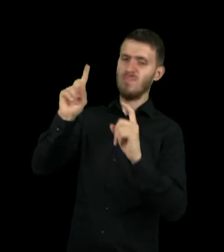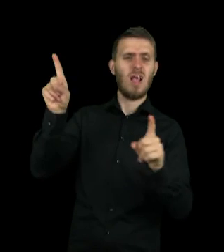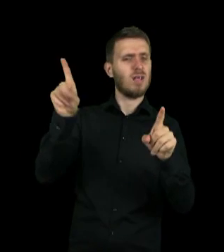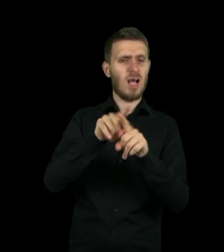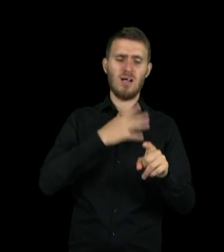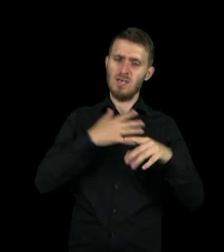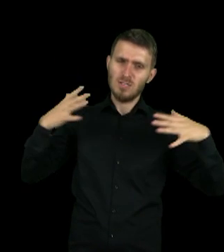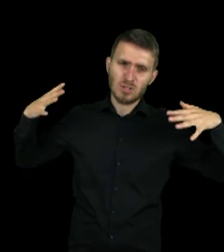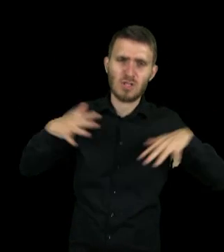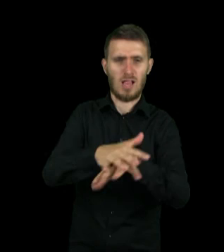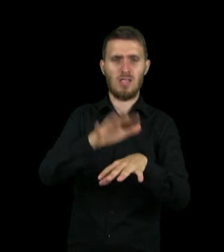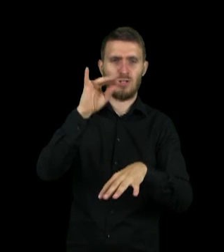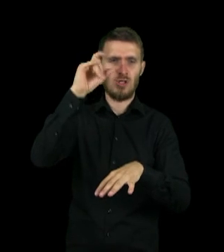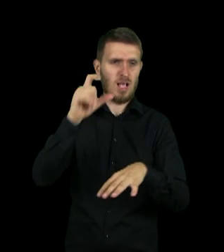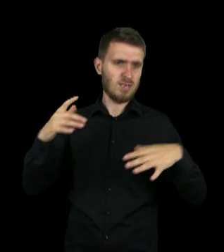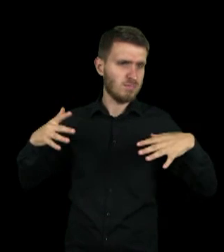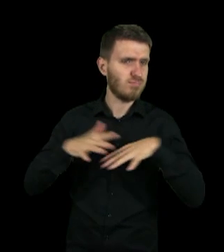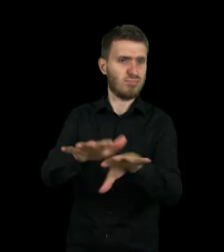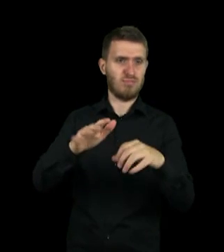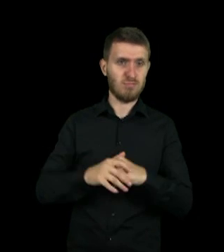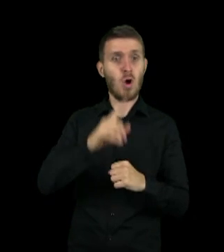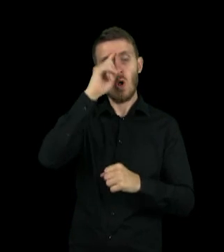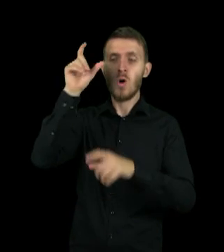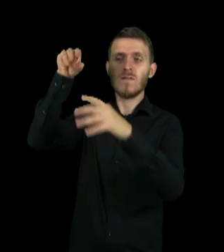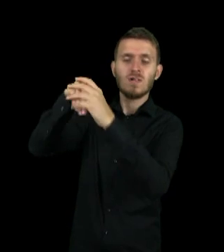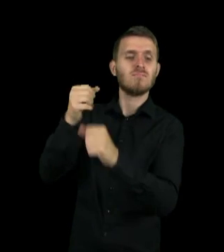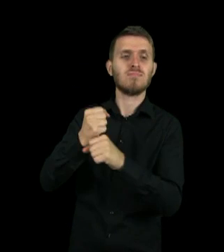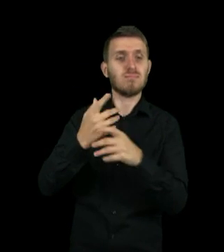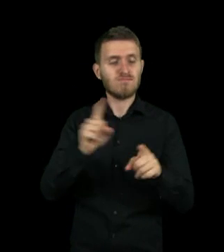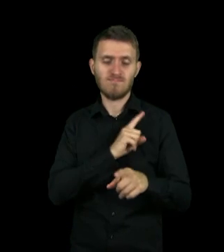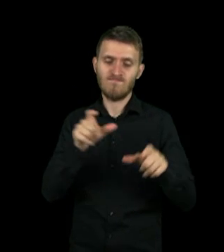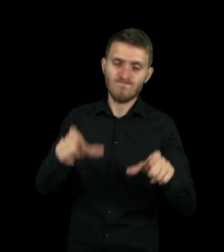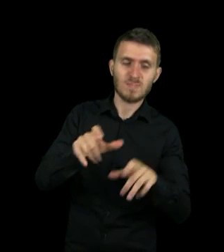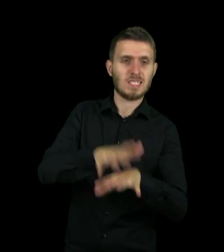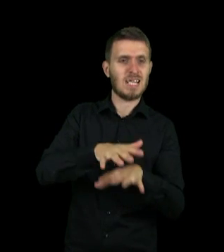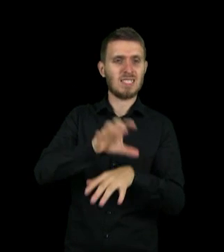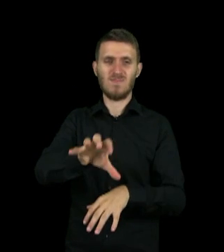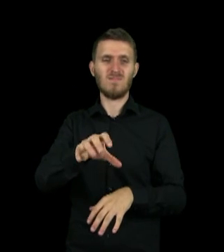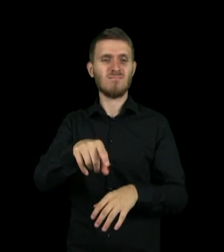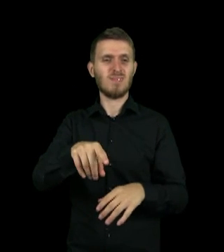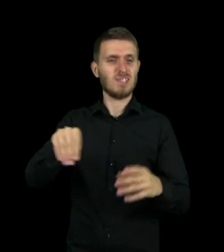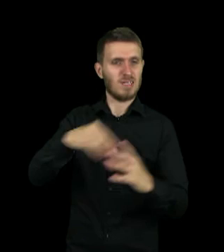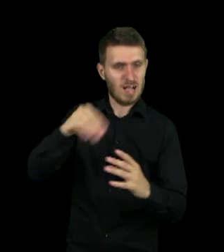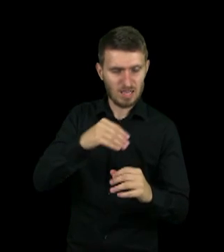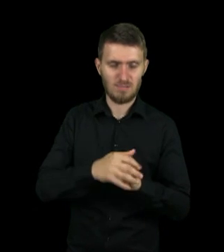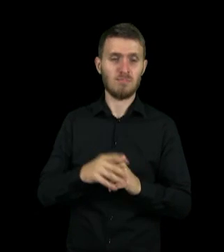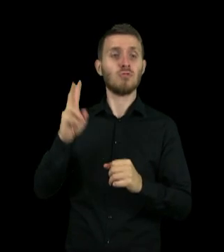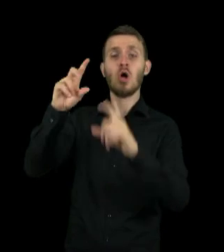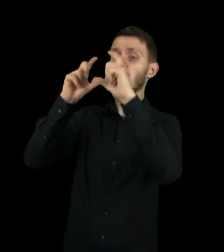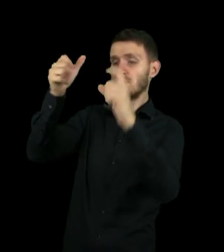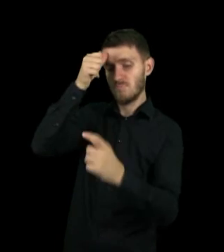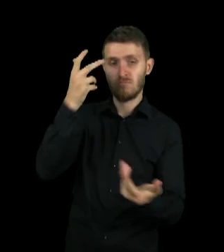płatnicze organizacje płatnicze Czasami jest to sieć ludzie którzy prowadzą system kart kredytowych